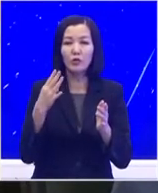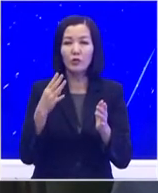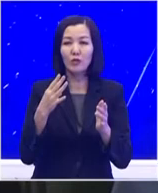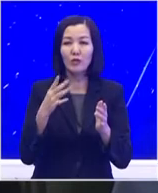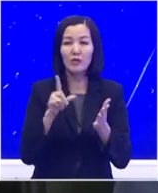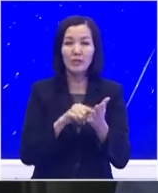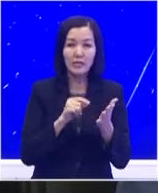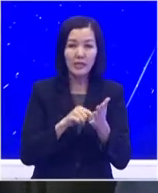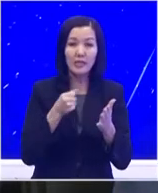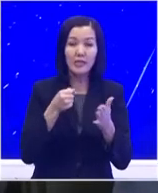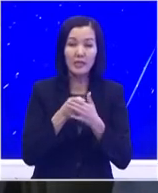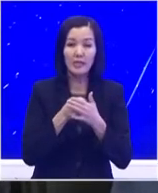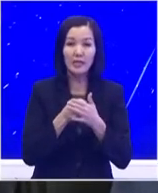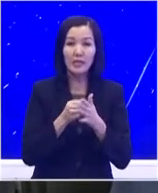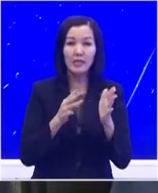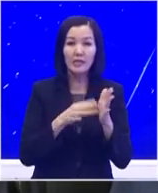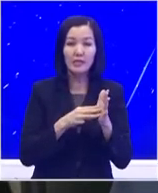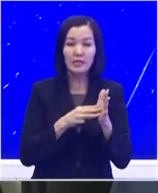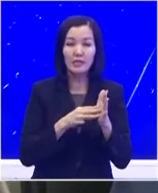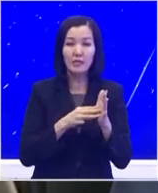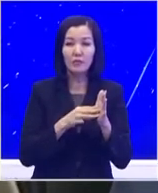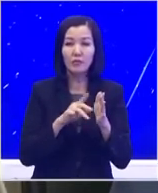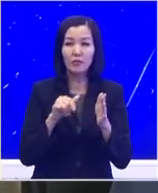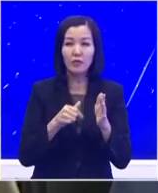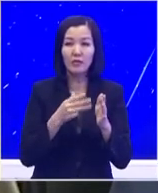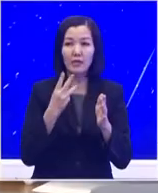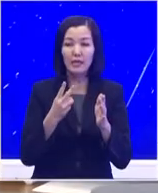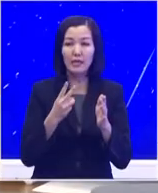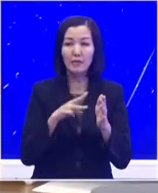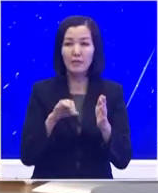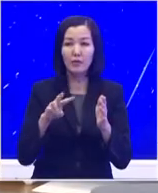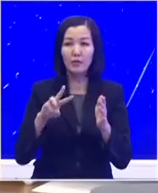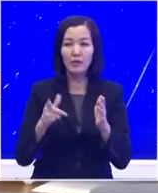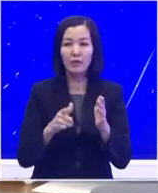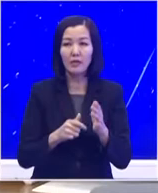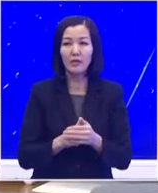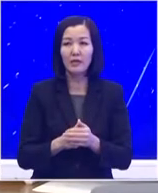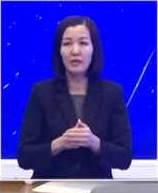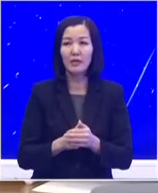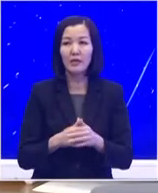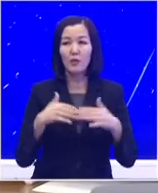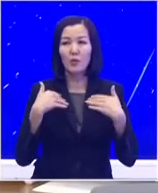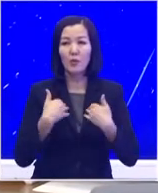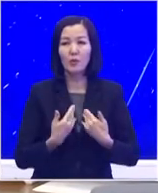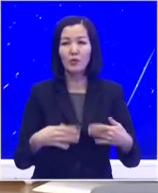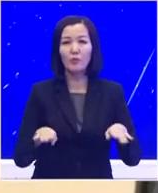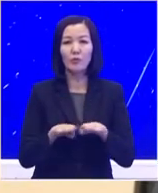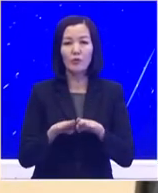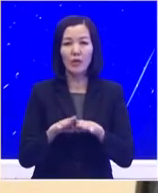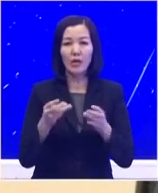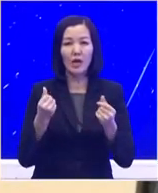енді зейнет жасына жеткен ер адамға 8,2 миллион теңген. Өкінішке орай, елімізде мұндай сомасы